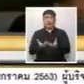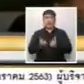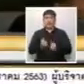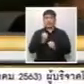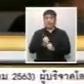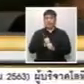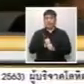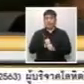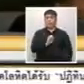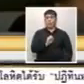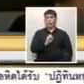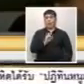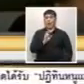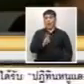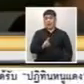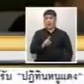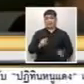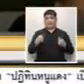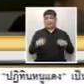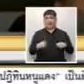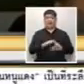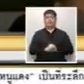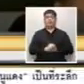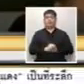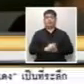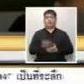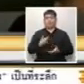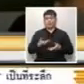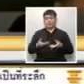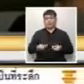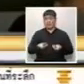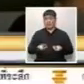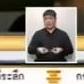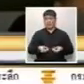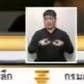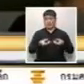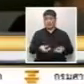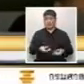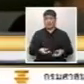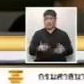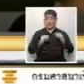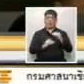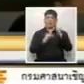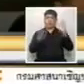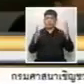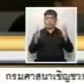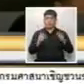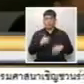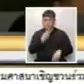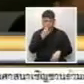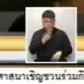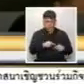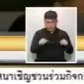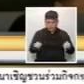ด TOR ออกมาแล้วเนี่ยปัญหาการจัดการทิ้งดินนะคะไม่ได้ถูกกำหนดเรื่องสถานที่ที่ไปทิ้งเอา